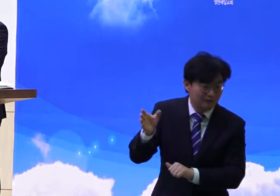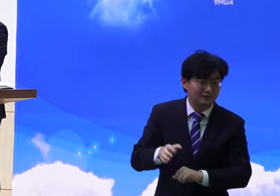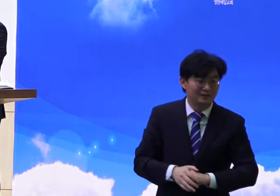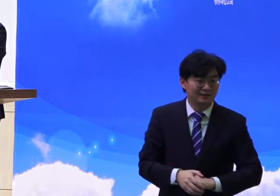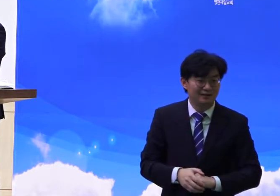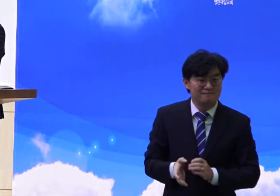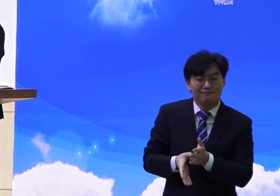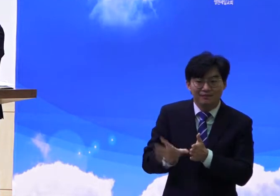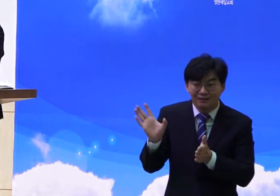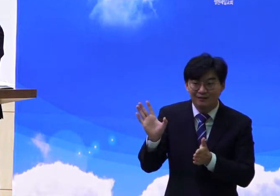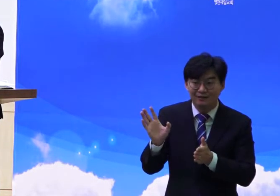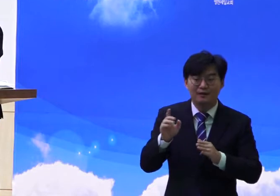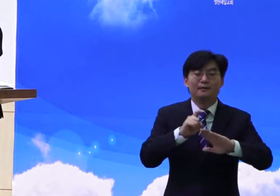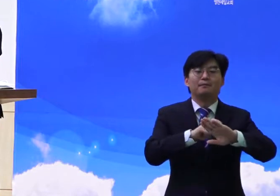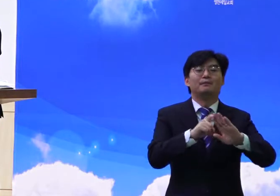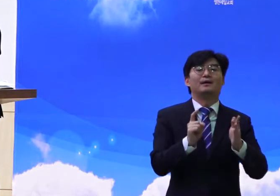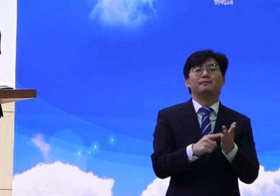것입니다.